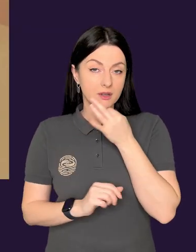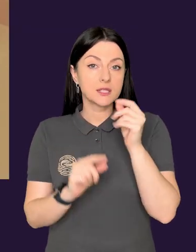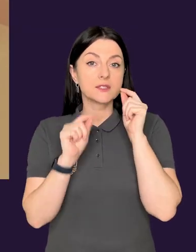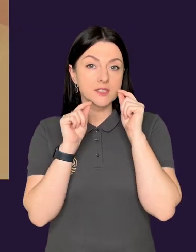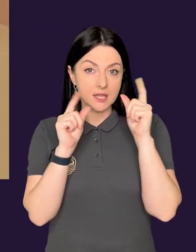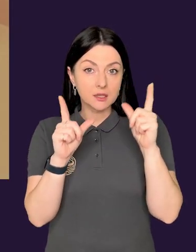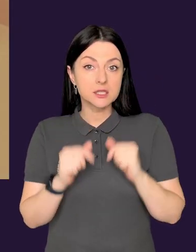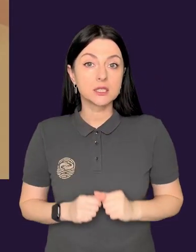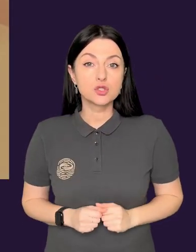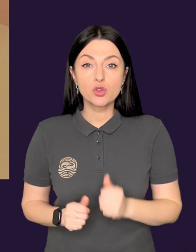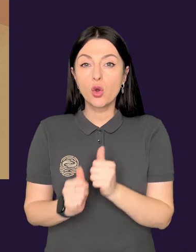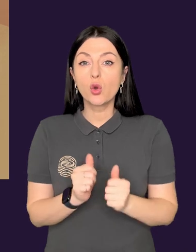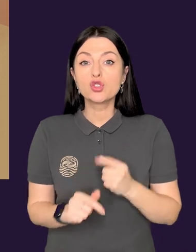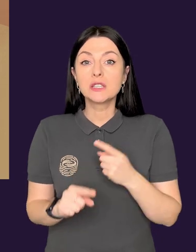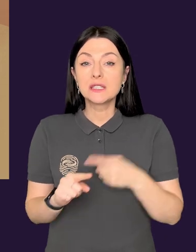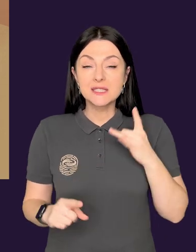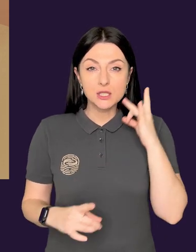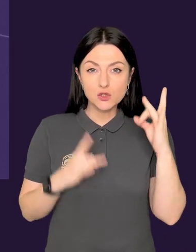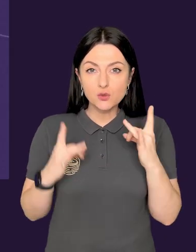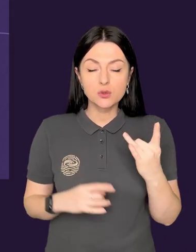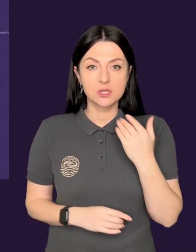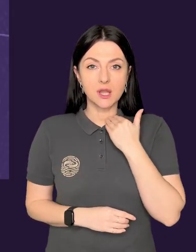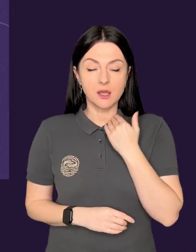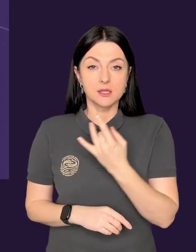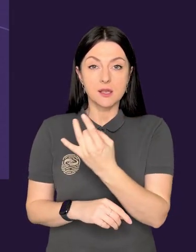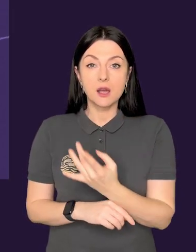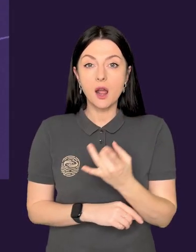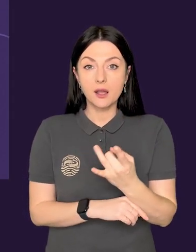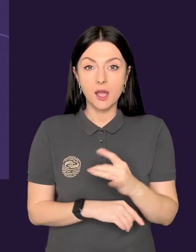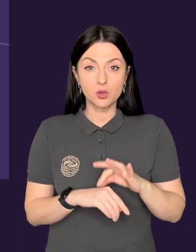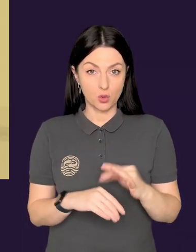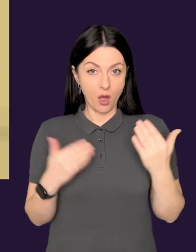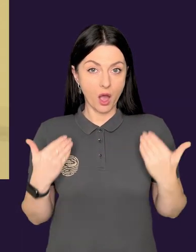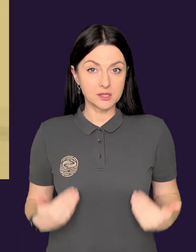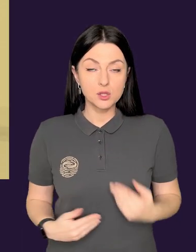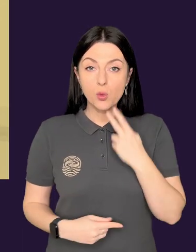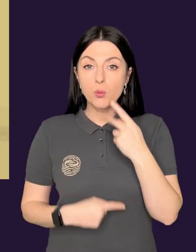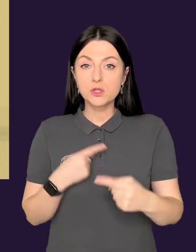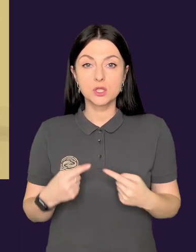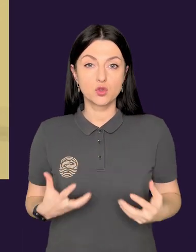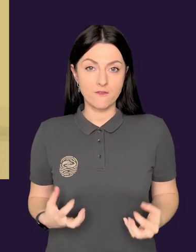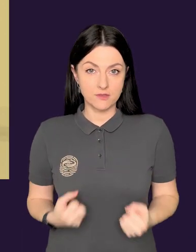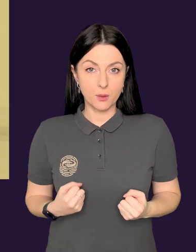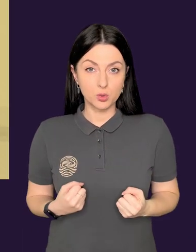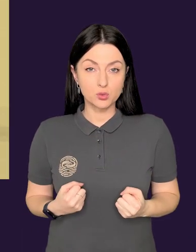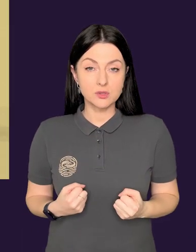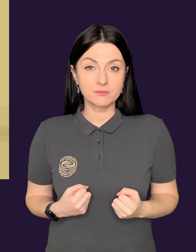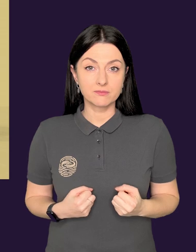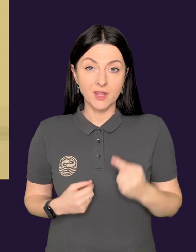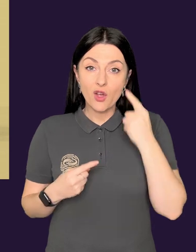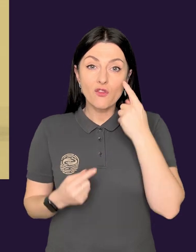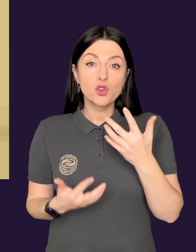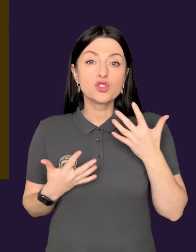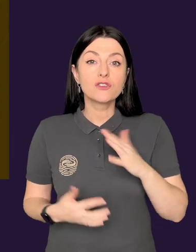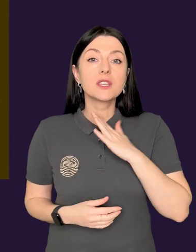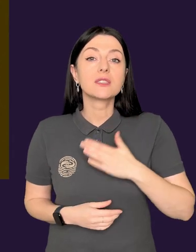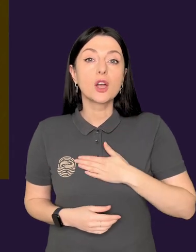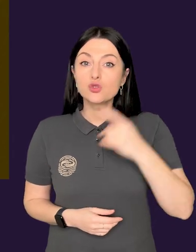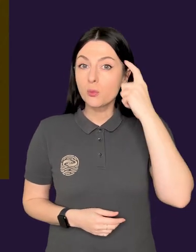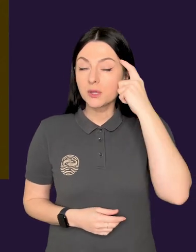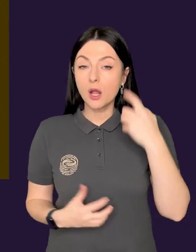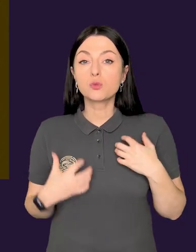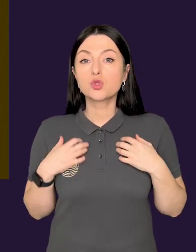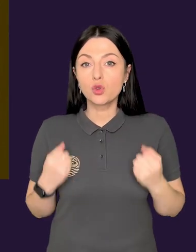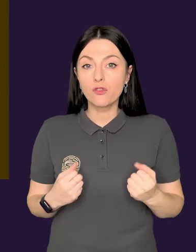а вранці встати з ліжка. Кожен різкий звук здається ракетою, а тіло постійно в напрузі.